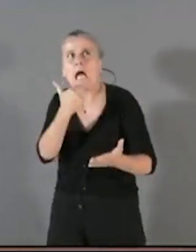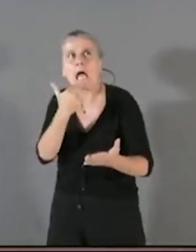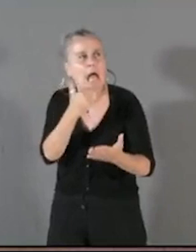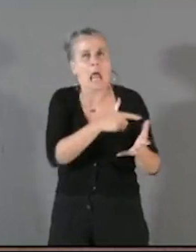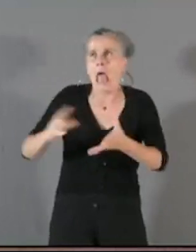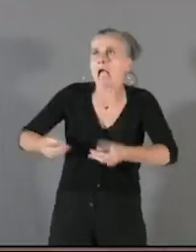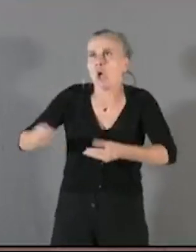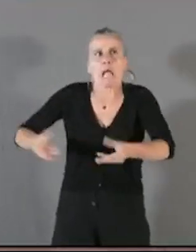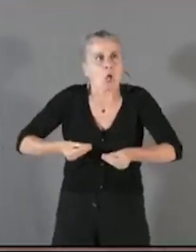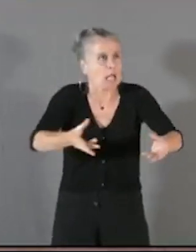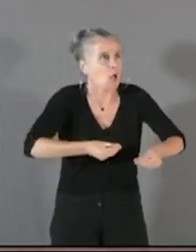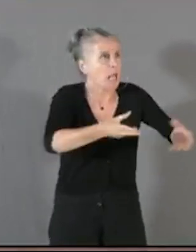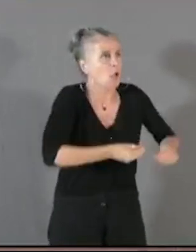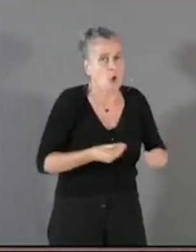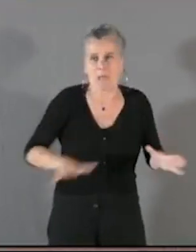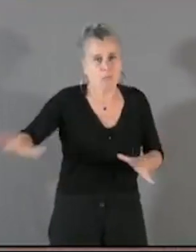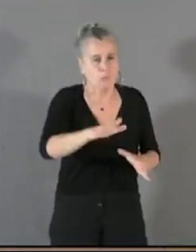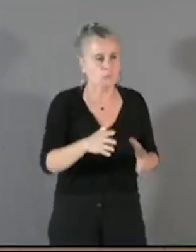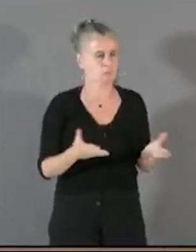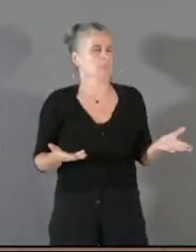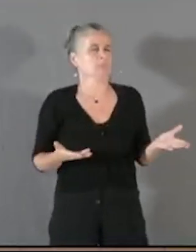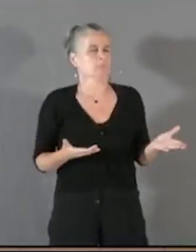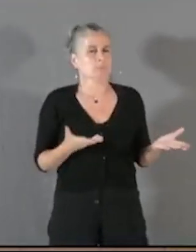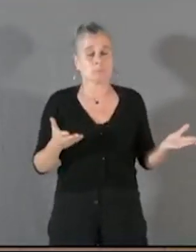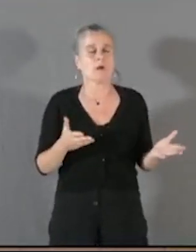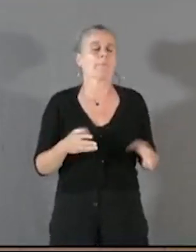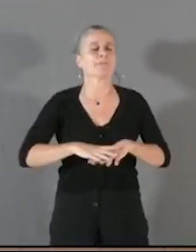partout ou presque. Pas partout, pas dans tous les quartiers.